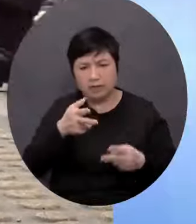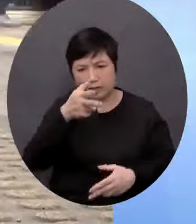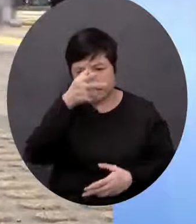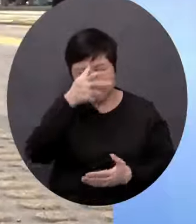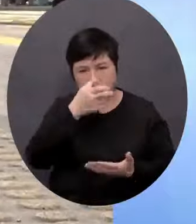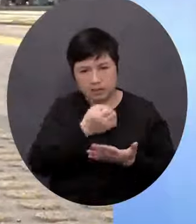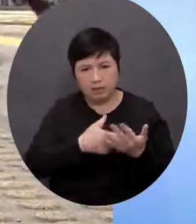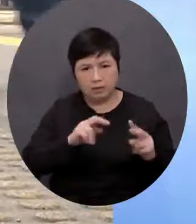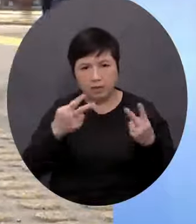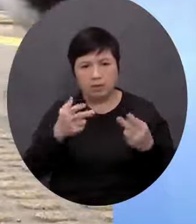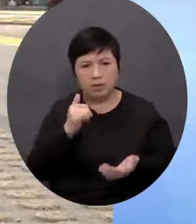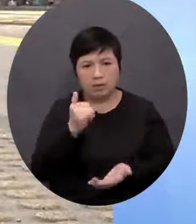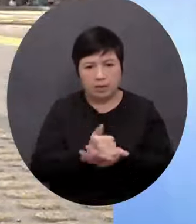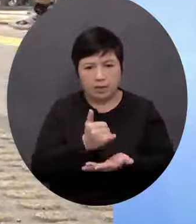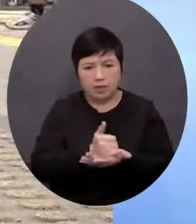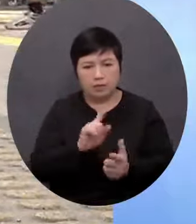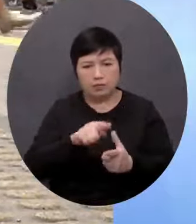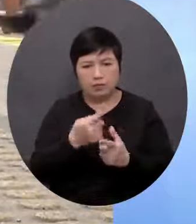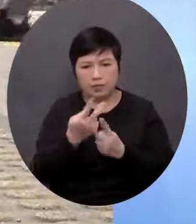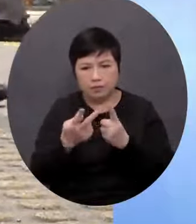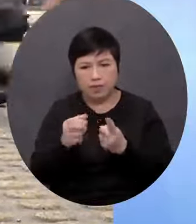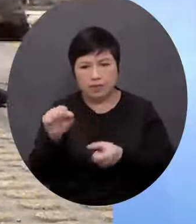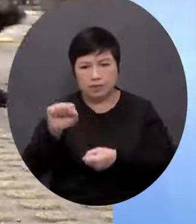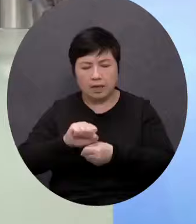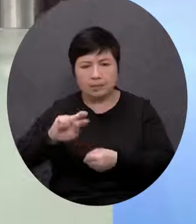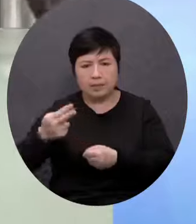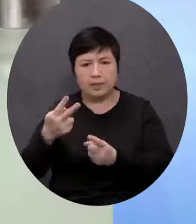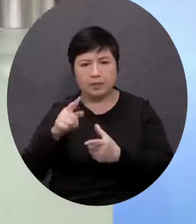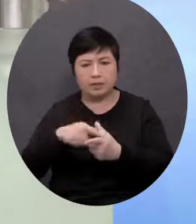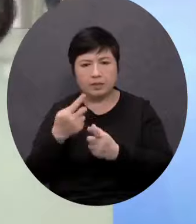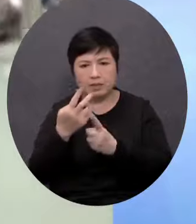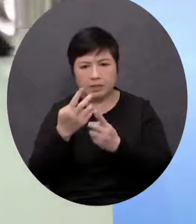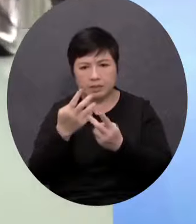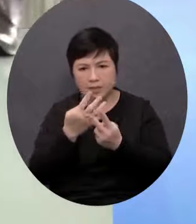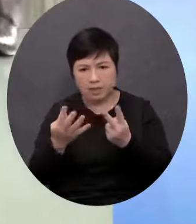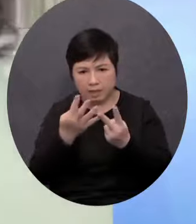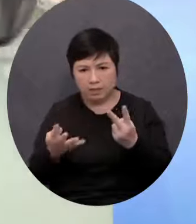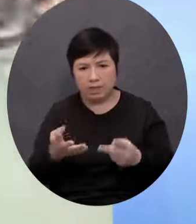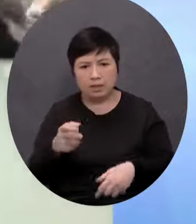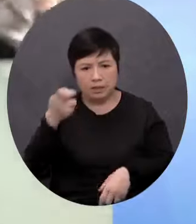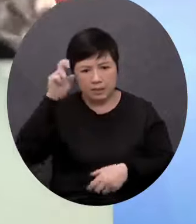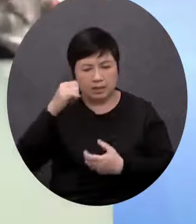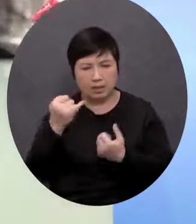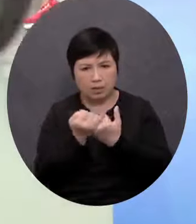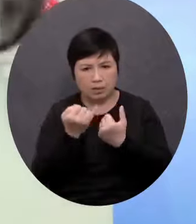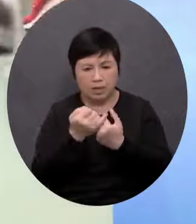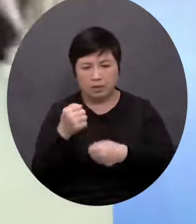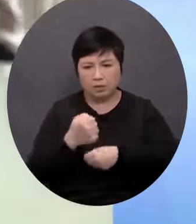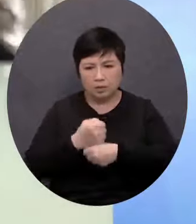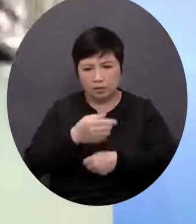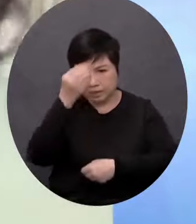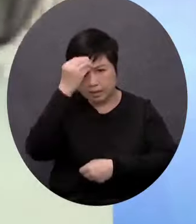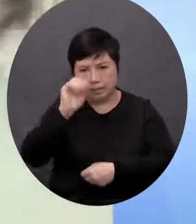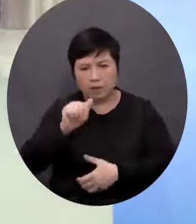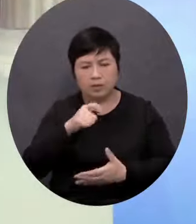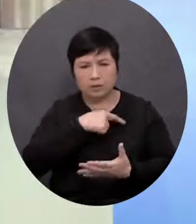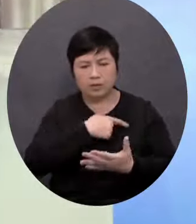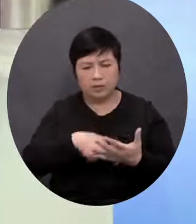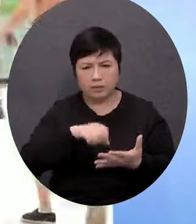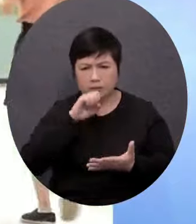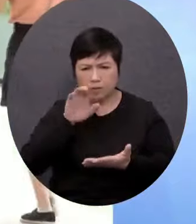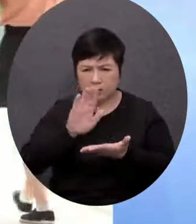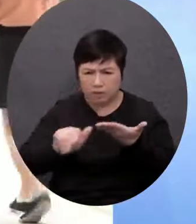留港年限由12個月加到24個月，研究生可以做工作實習等。有議員希望政府清晰交代